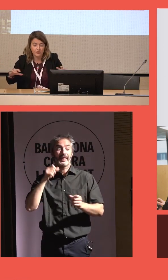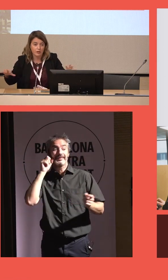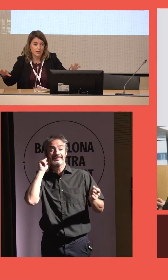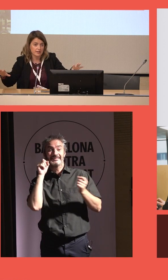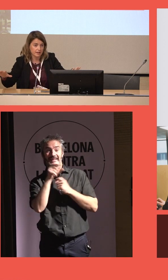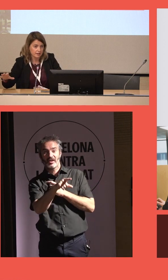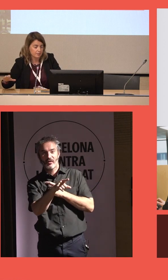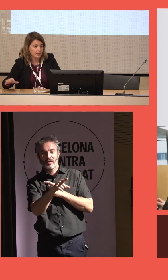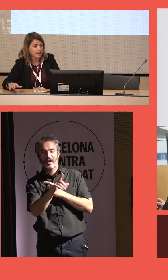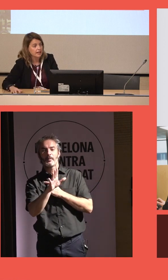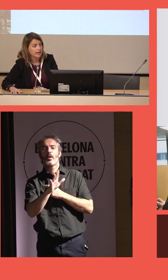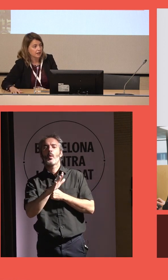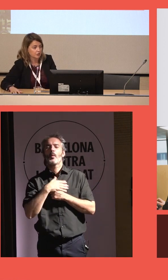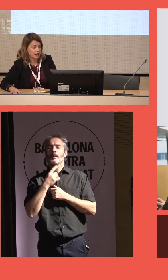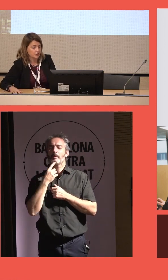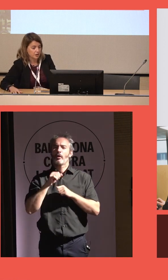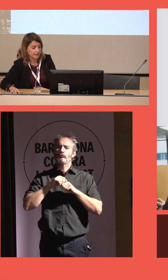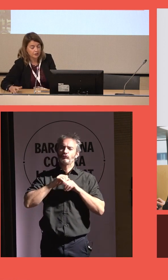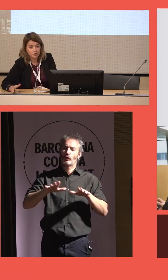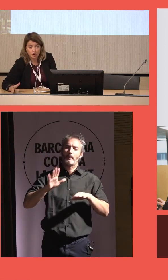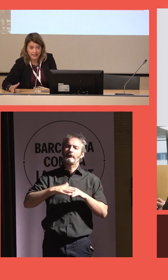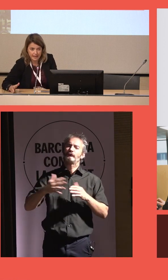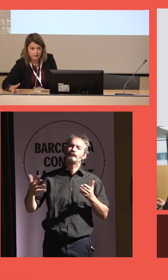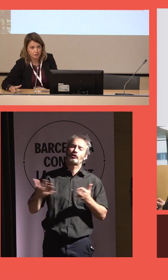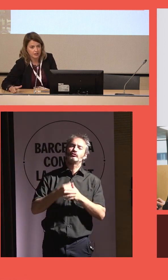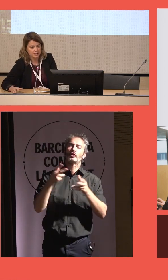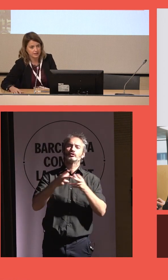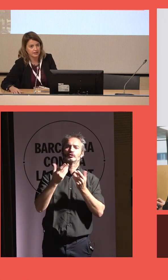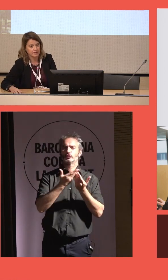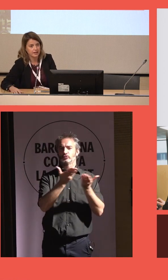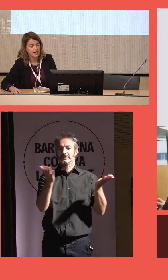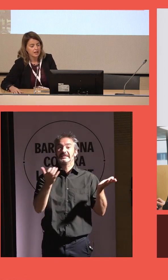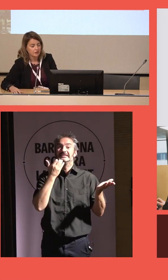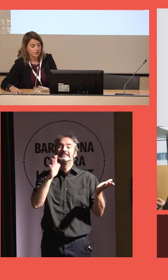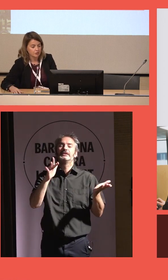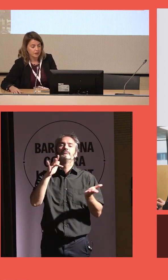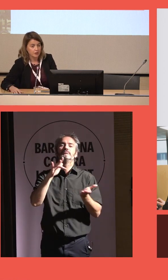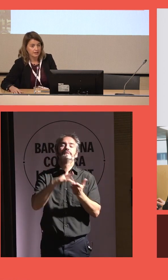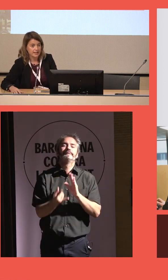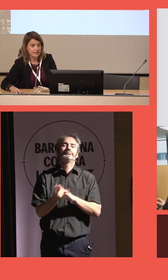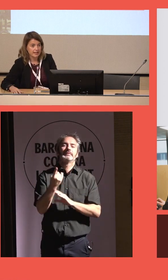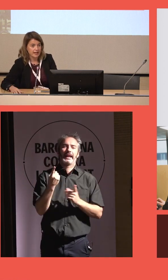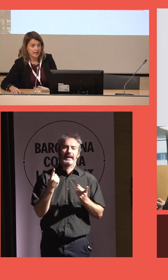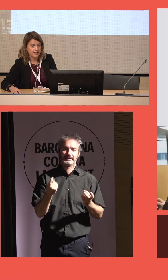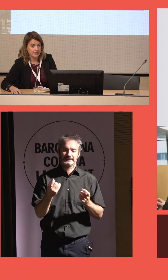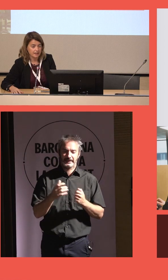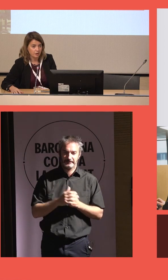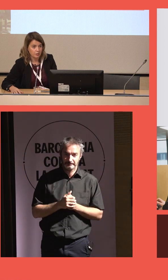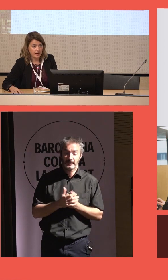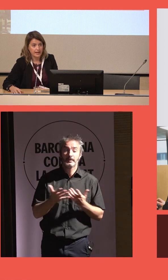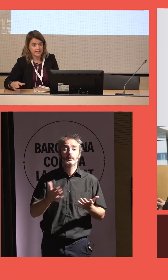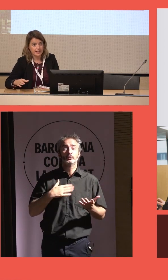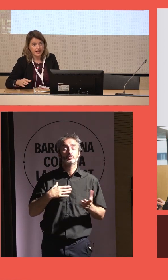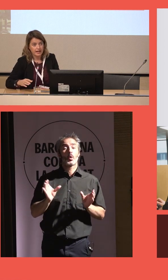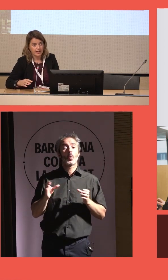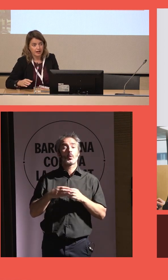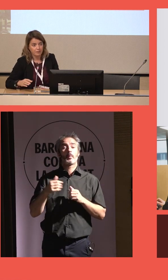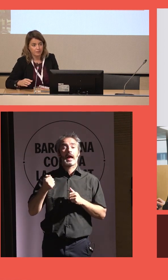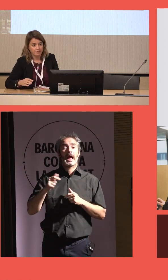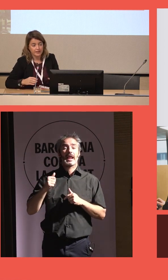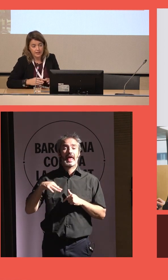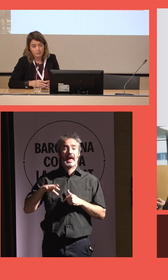però també com fer-lo extensible a tota la societat tot aquell que ho necessiti doncs bé nosaltres dins del grup Alares